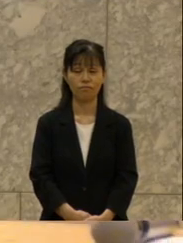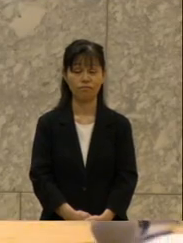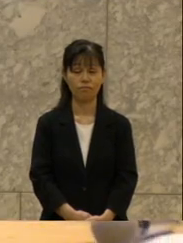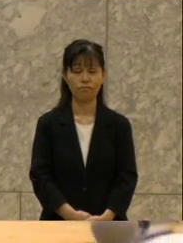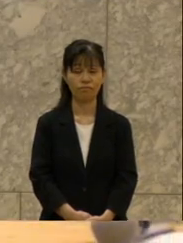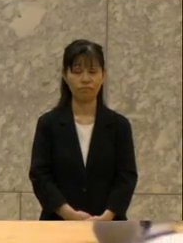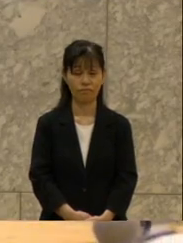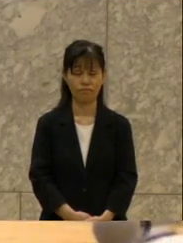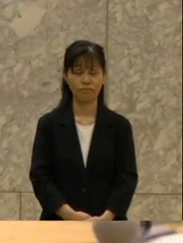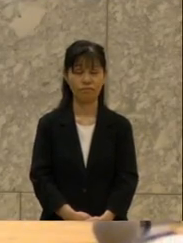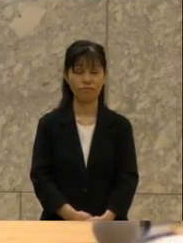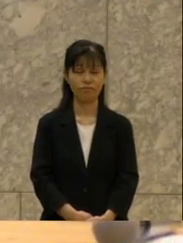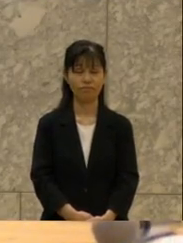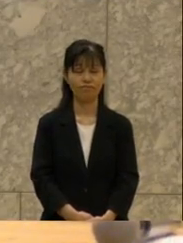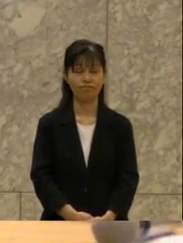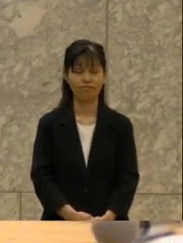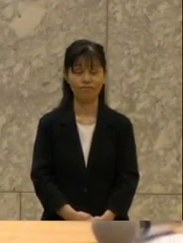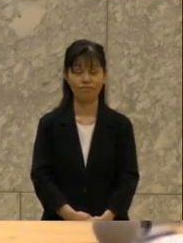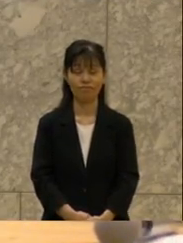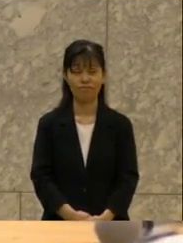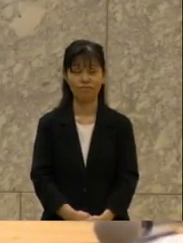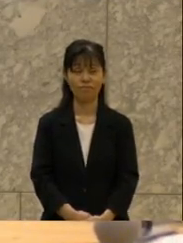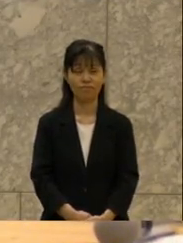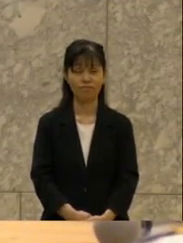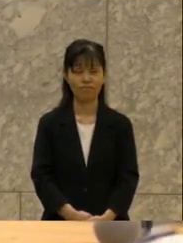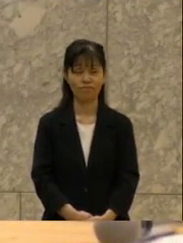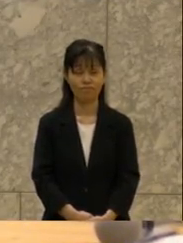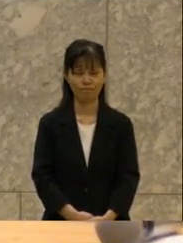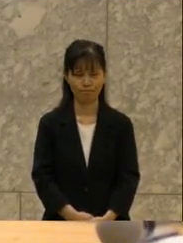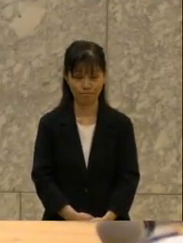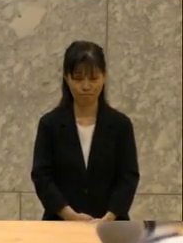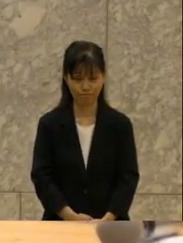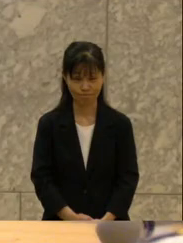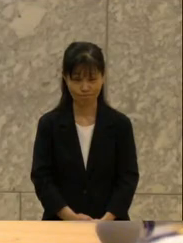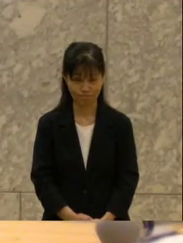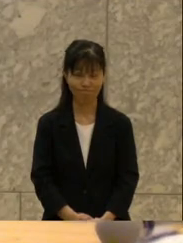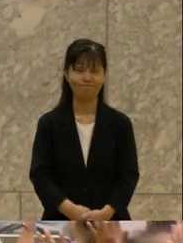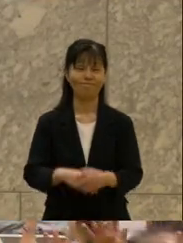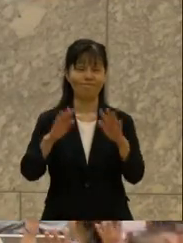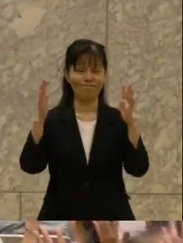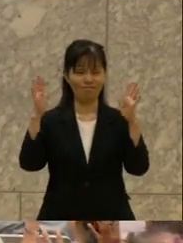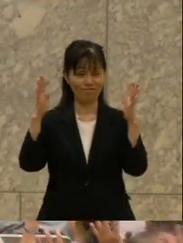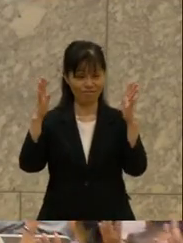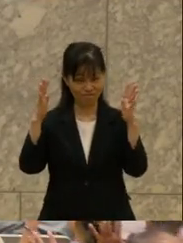に期待しておりますぜひデフリンピックの応援をよろしくお願いいたしますはい